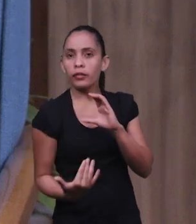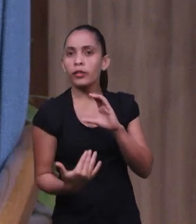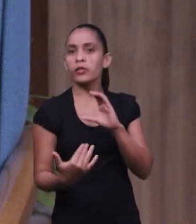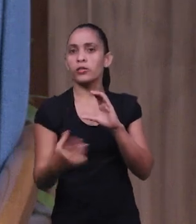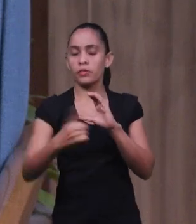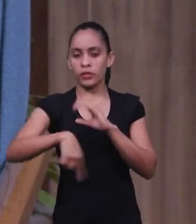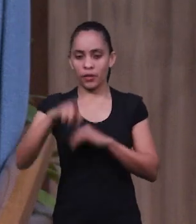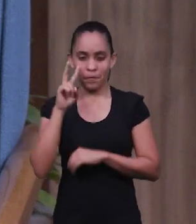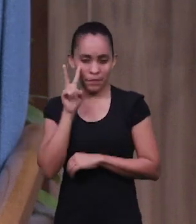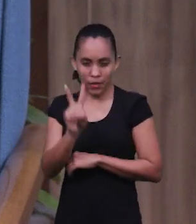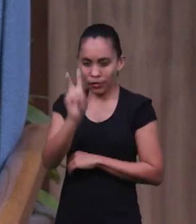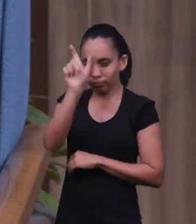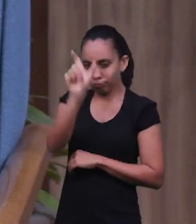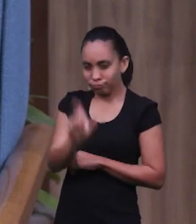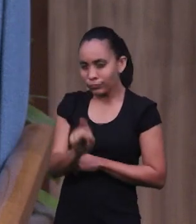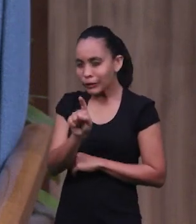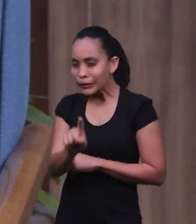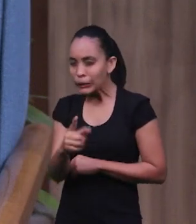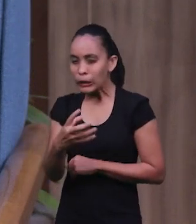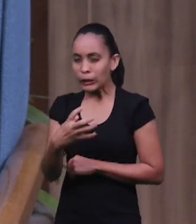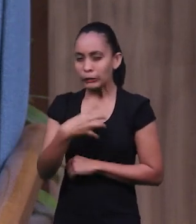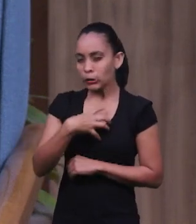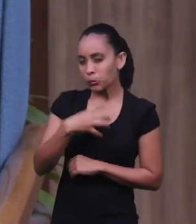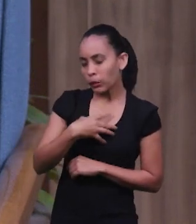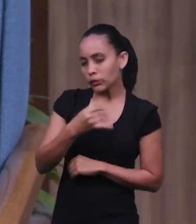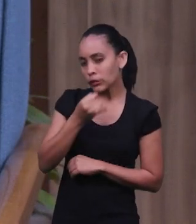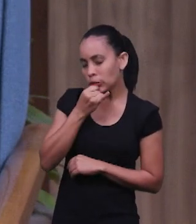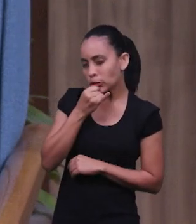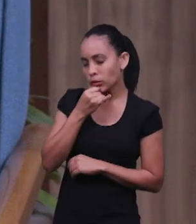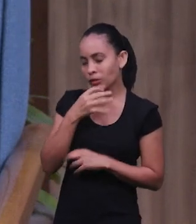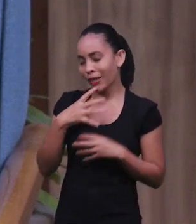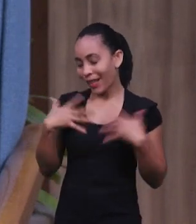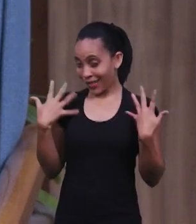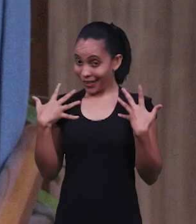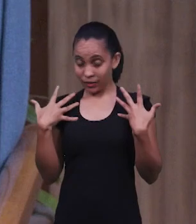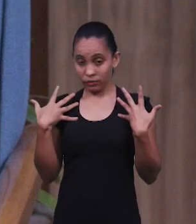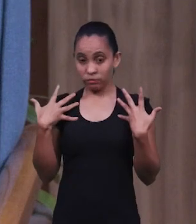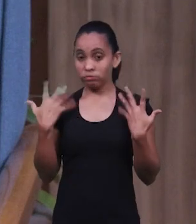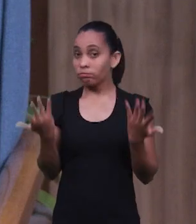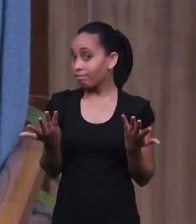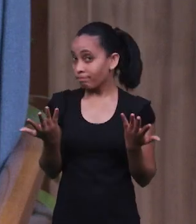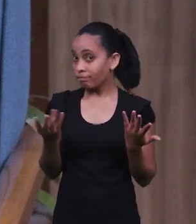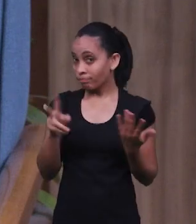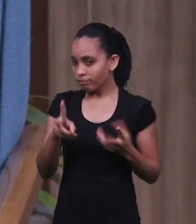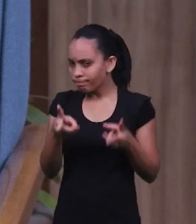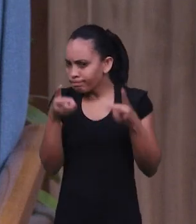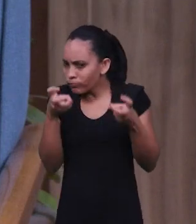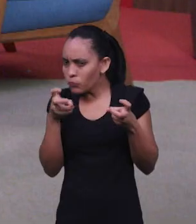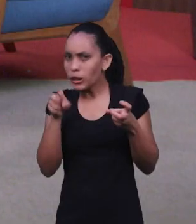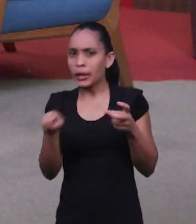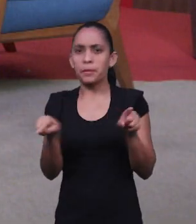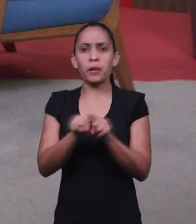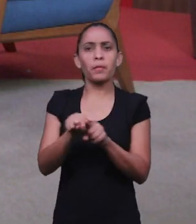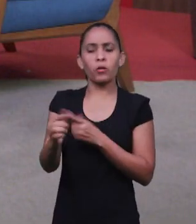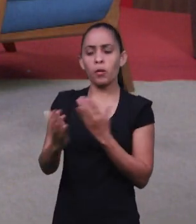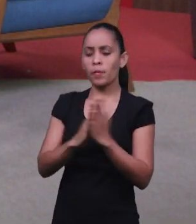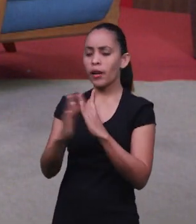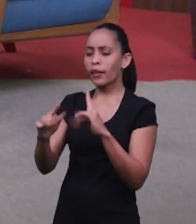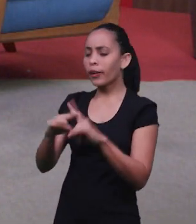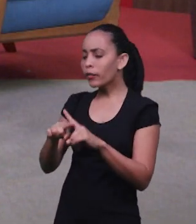Vous, vous regardez la personne, vous voyez si elle est heureuse, si elle est triste. Tout cela est exprimé à travers le